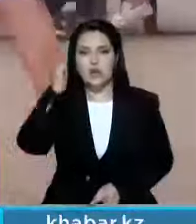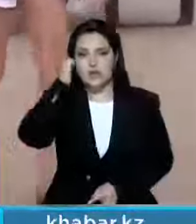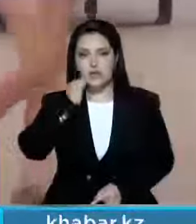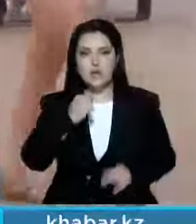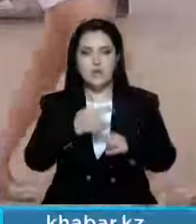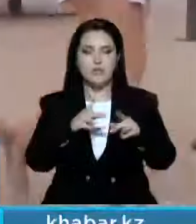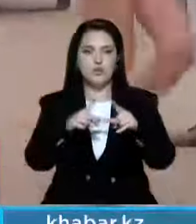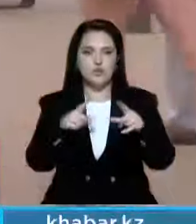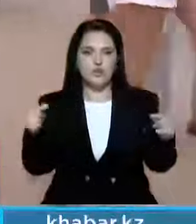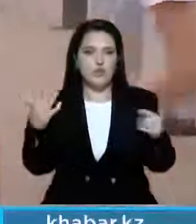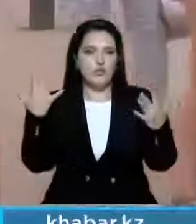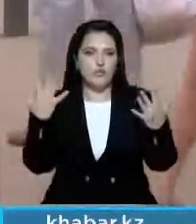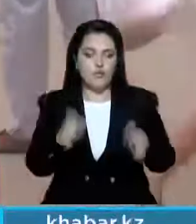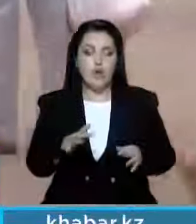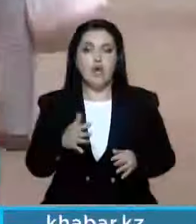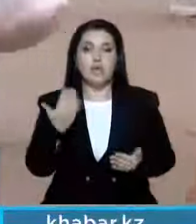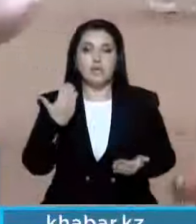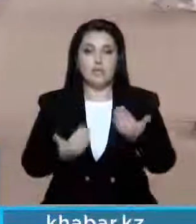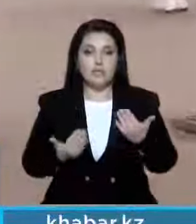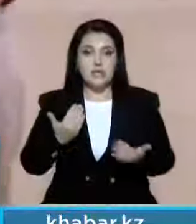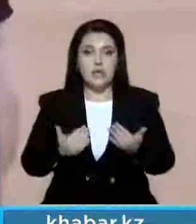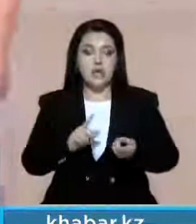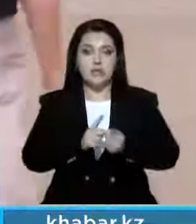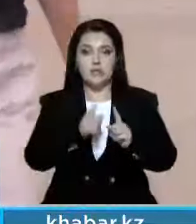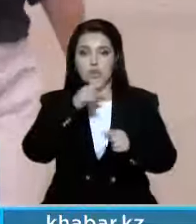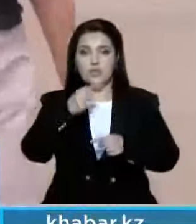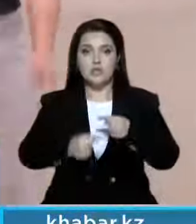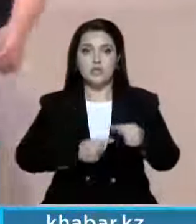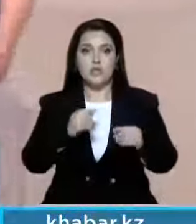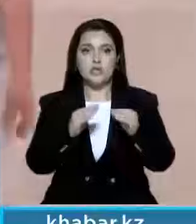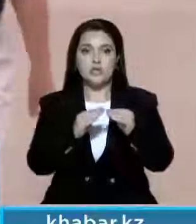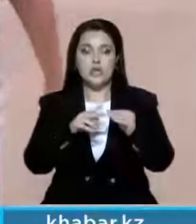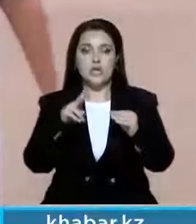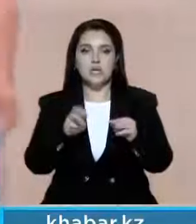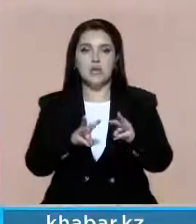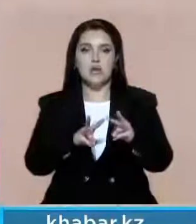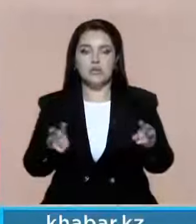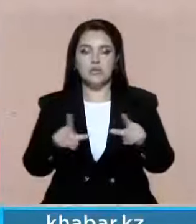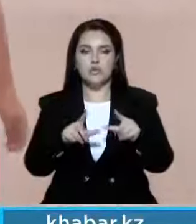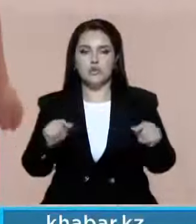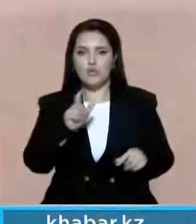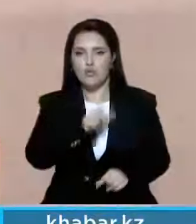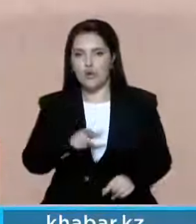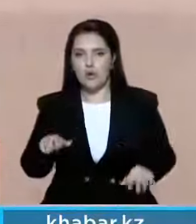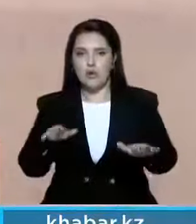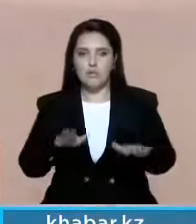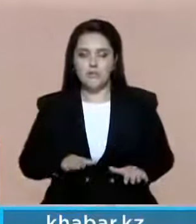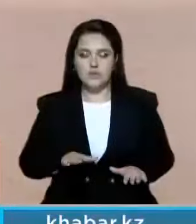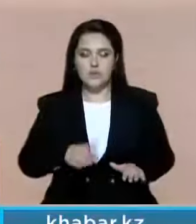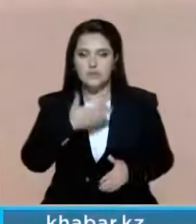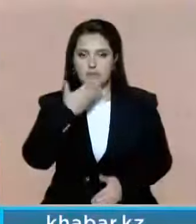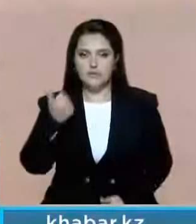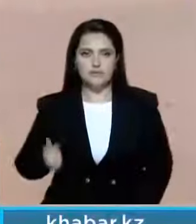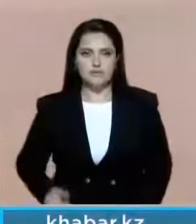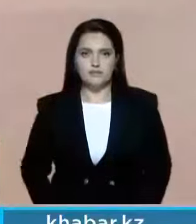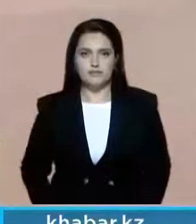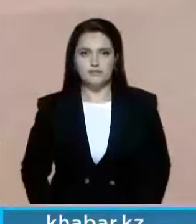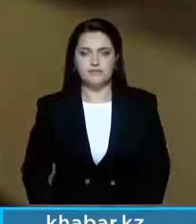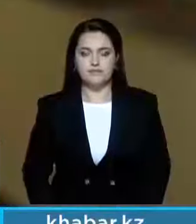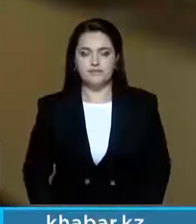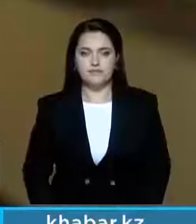объектов образования. И если ситуацию не исправить, еще через 10 лет миллиону школьников просто негде будет учиться. Наибольшее